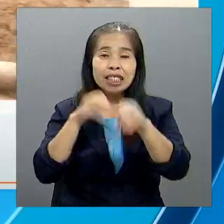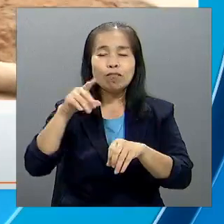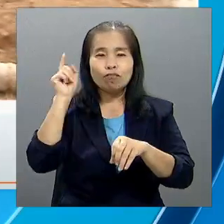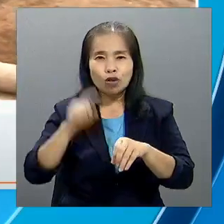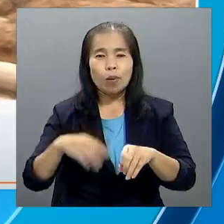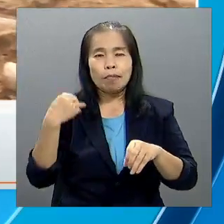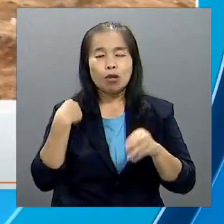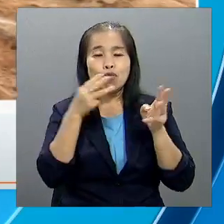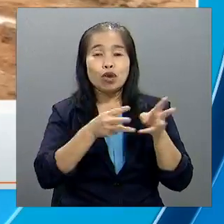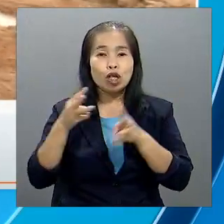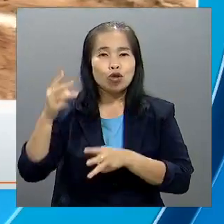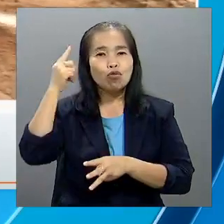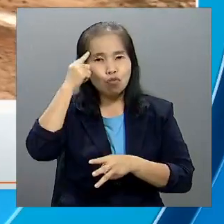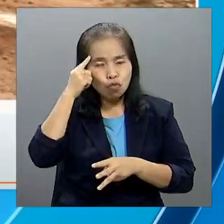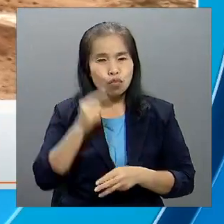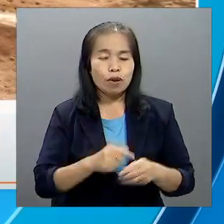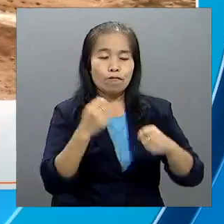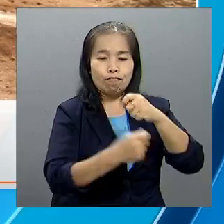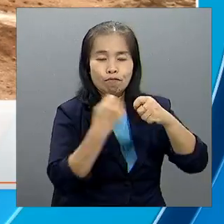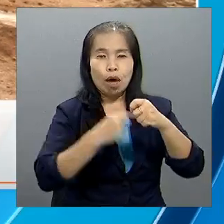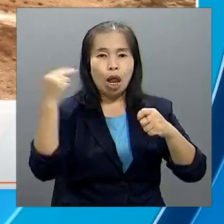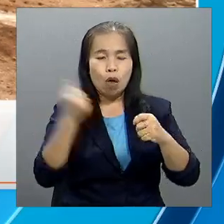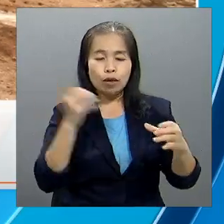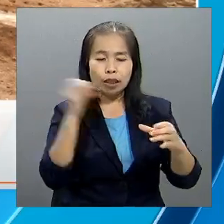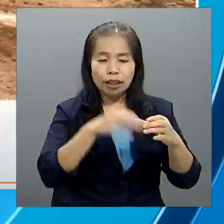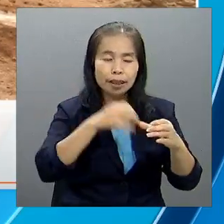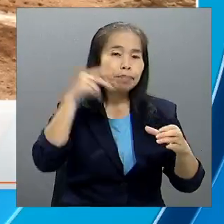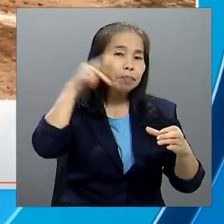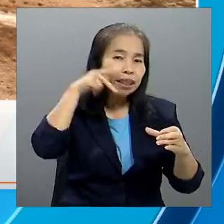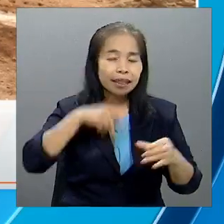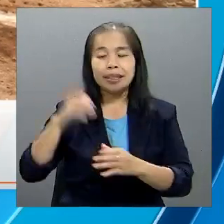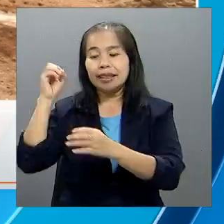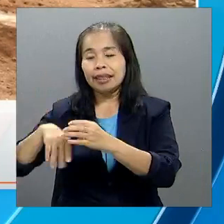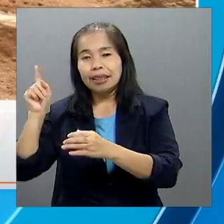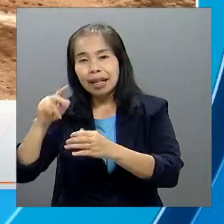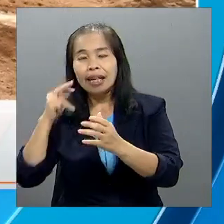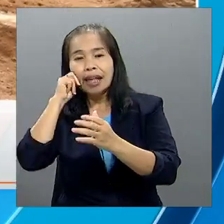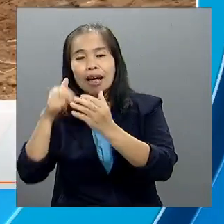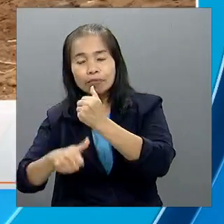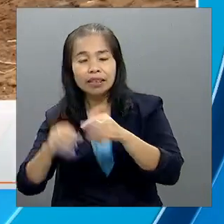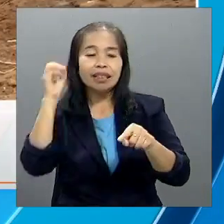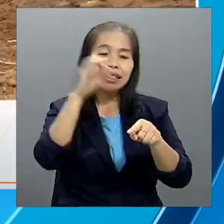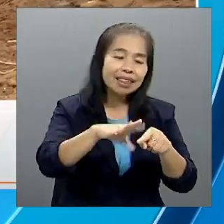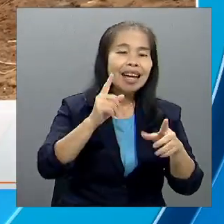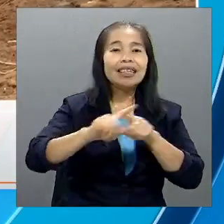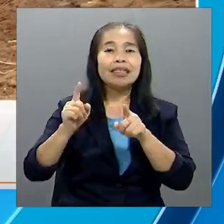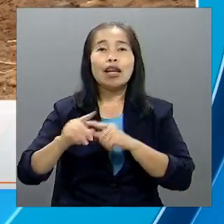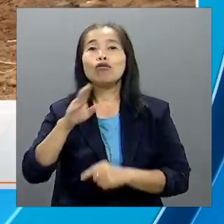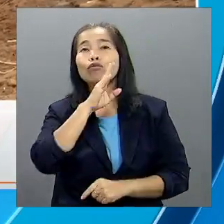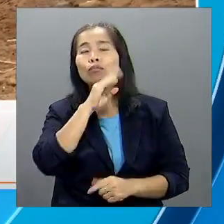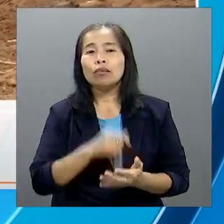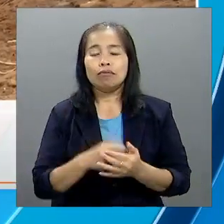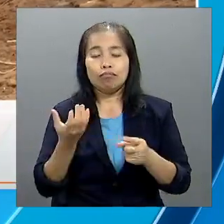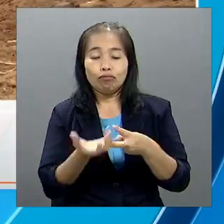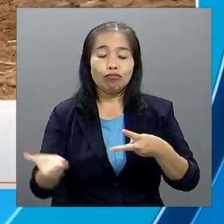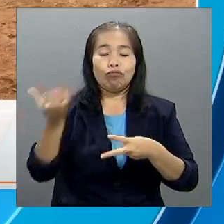ามารถมัดได้แบบรวดเร็วถ้าเกิดว่าน้ำมาอีกส่วนหนึ่งก็คือถ้าของที่มันอยู่ในที่ลุ่มยกขึ้นที่สูงเอาไว้ก่อนน